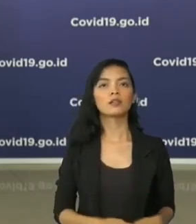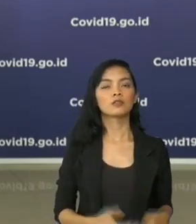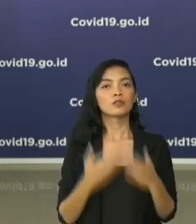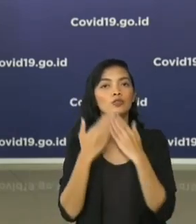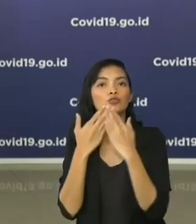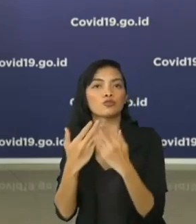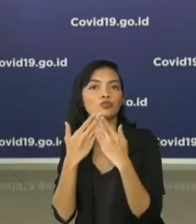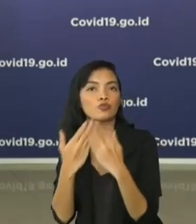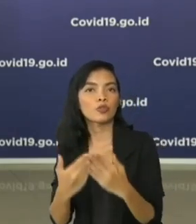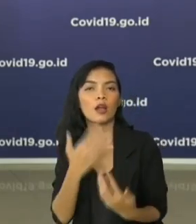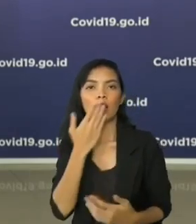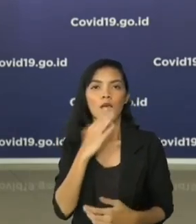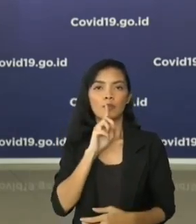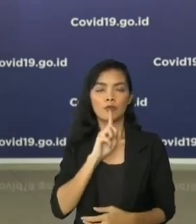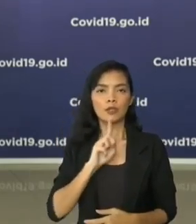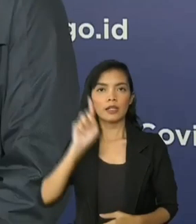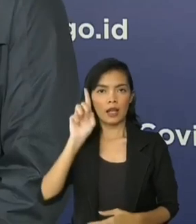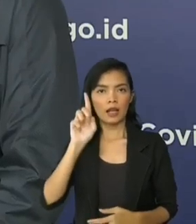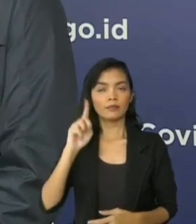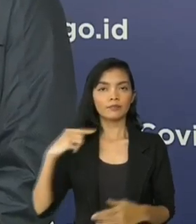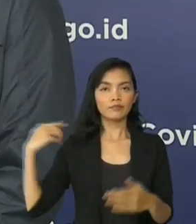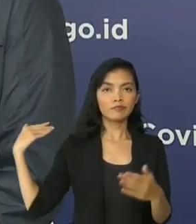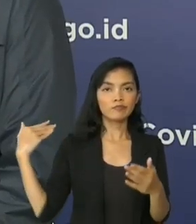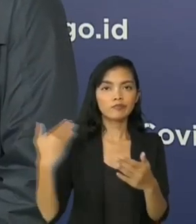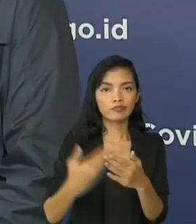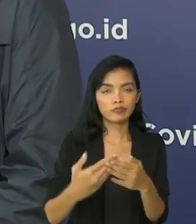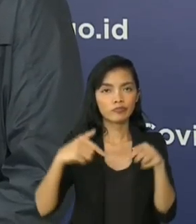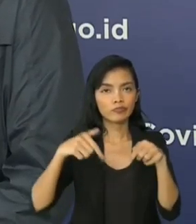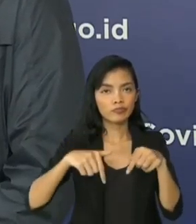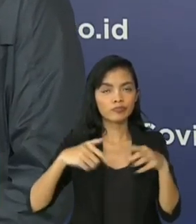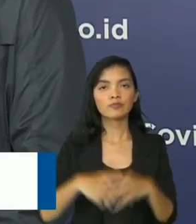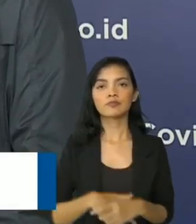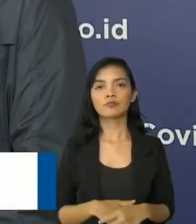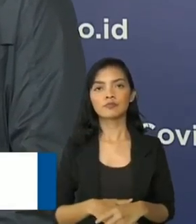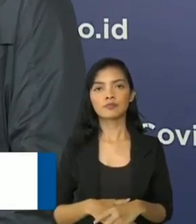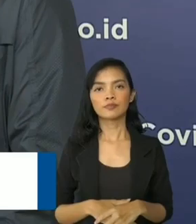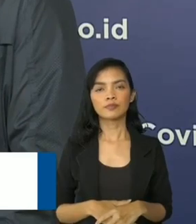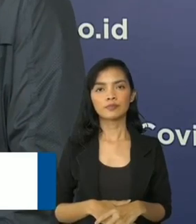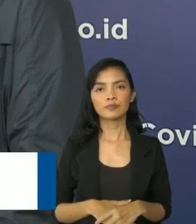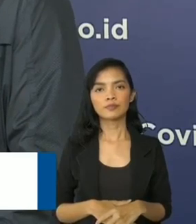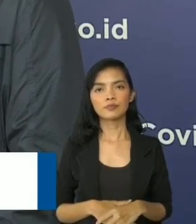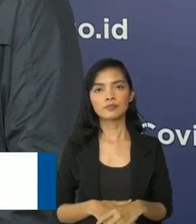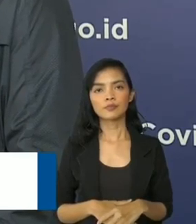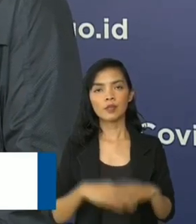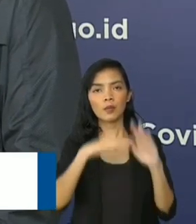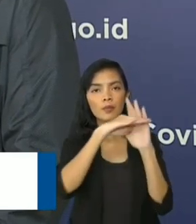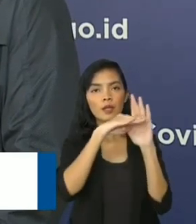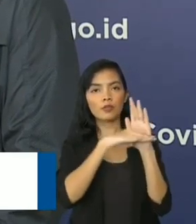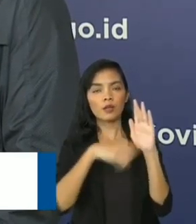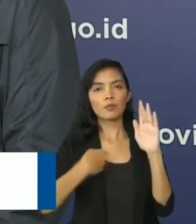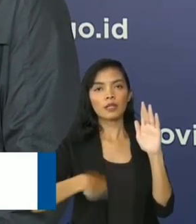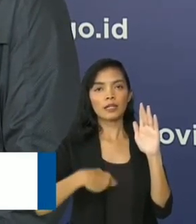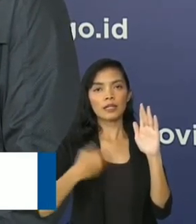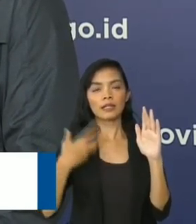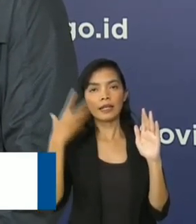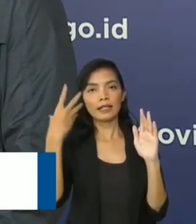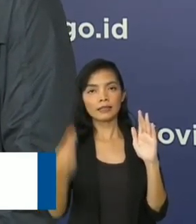or hamdulillah sampai hari ini pelaksanaan peraturan menteri Desa No 6